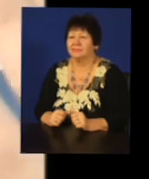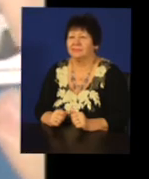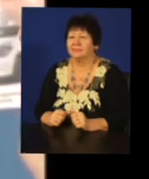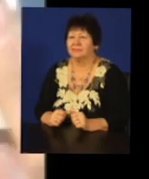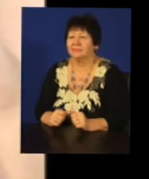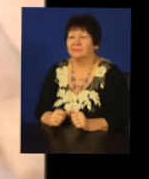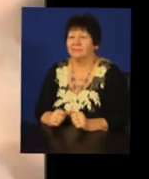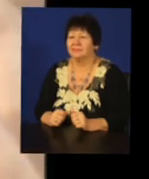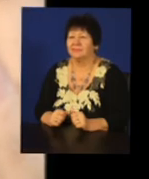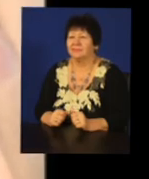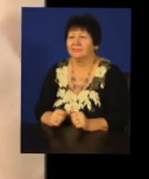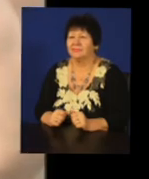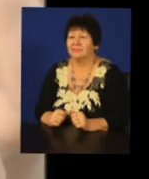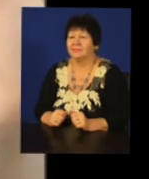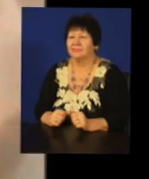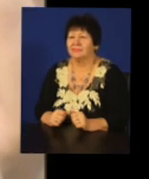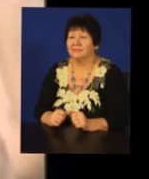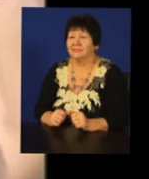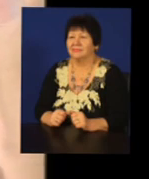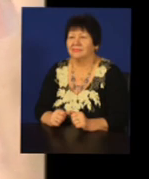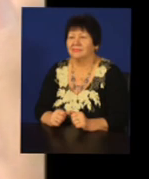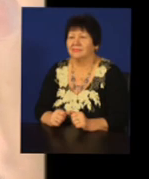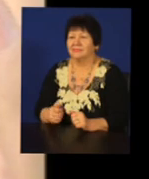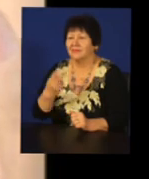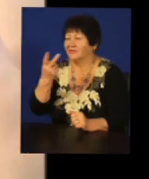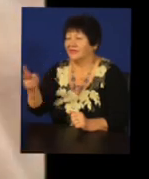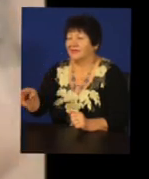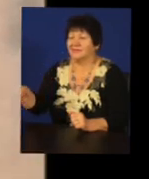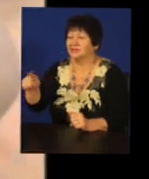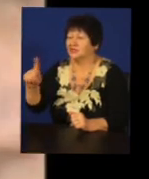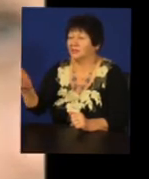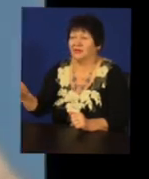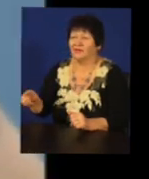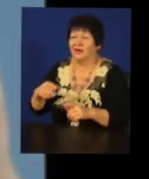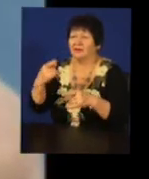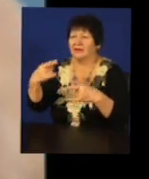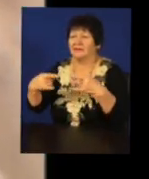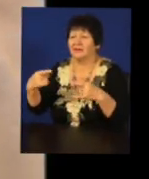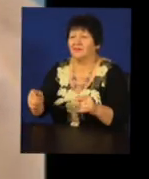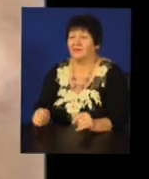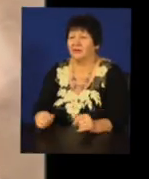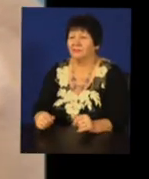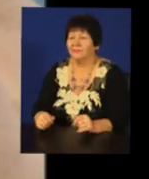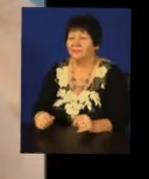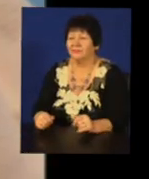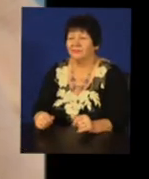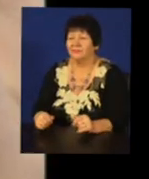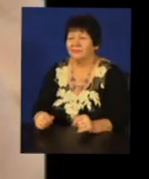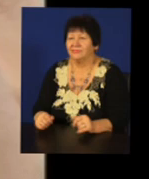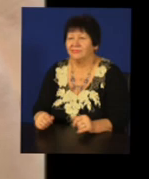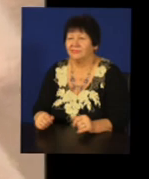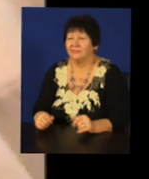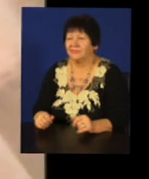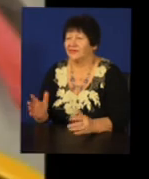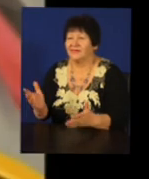câștigătorii. Vedeți voi, cei de la televiziune. Vedeți voi, cei de pe Facebook. Eu am impresia că cine s-a